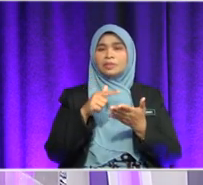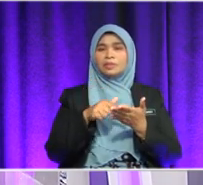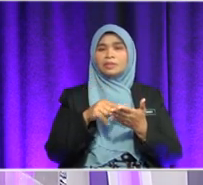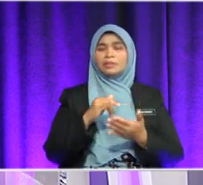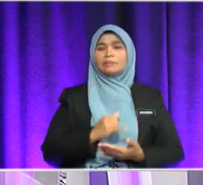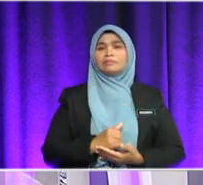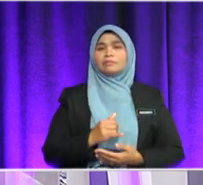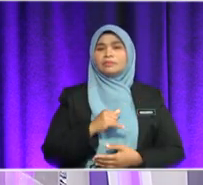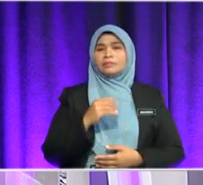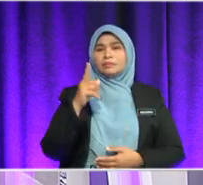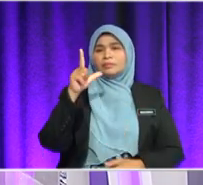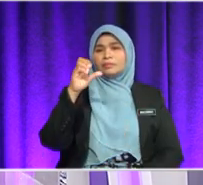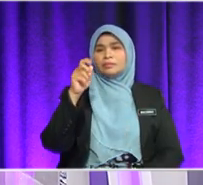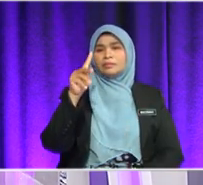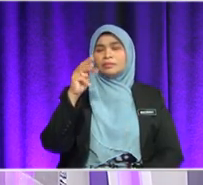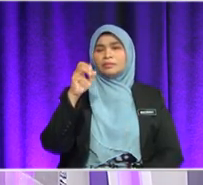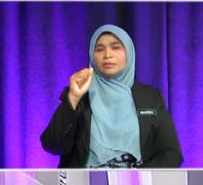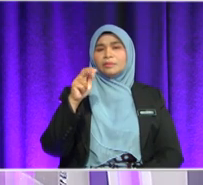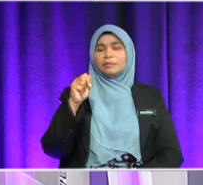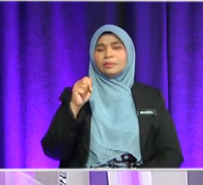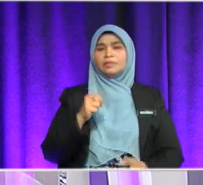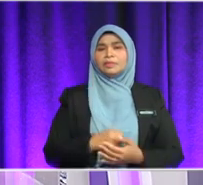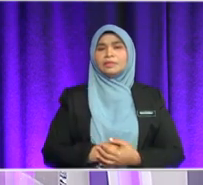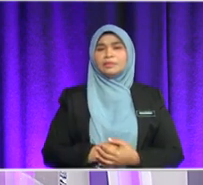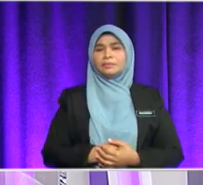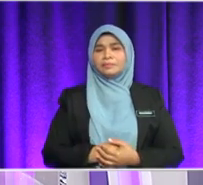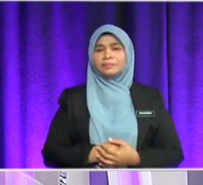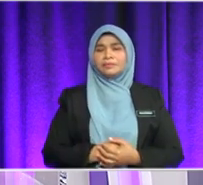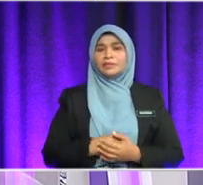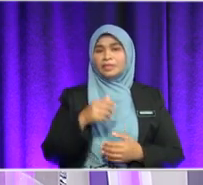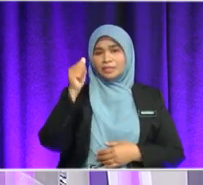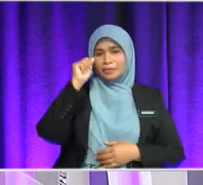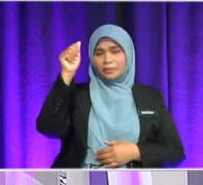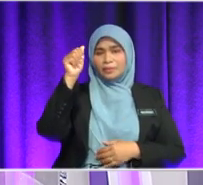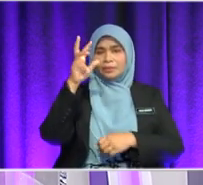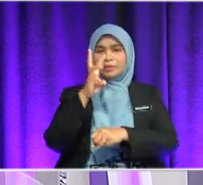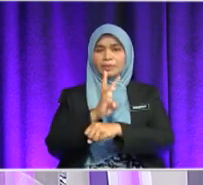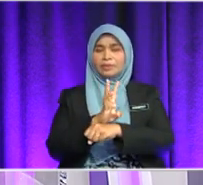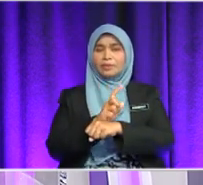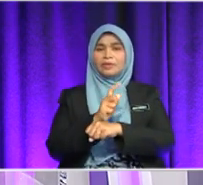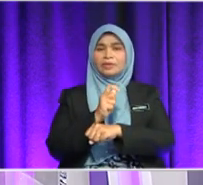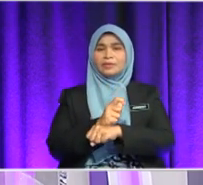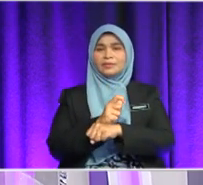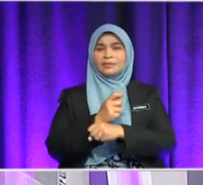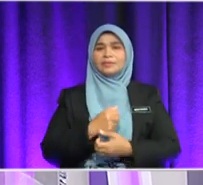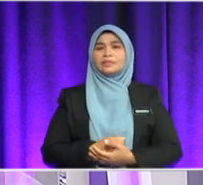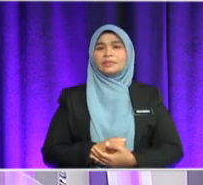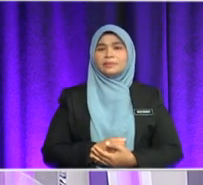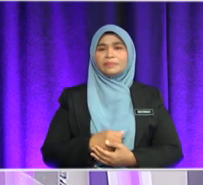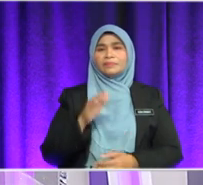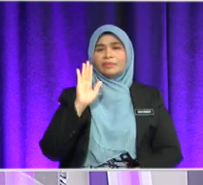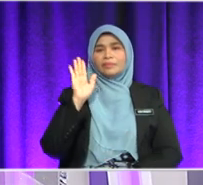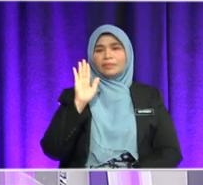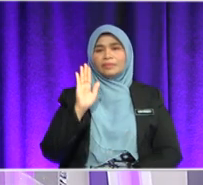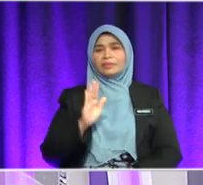Lukman Hakim senyum nampak gigi ada rezeki lagi Assalamualaikum warahmatullahi wabarakatuh bye-bye